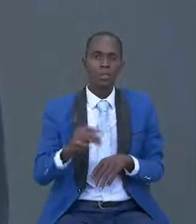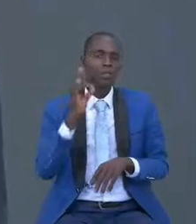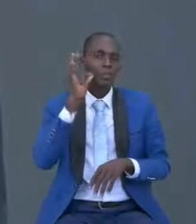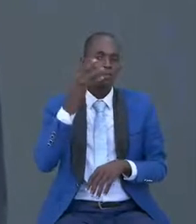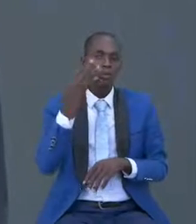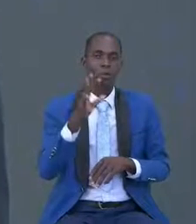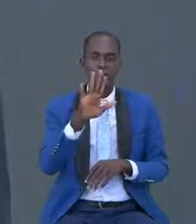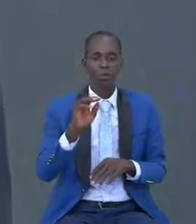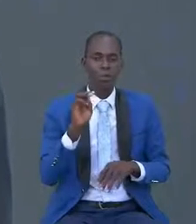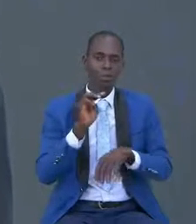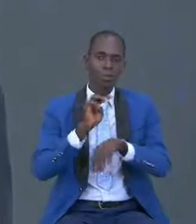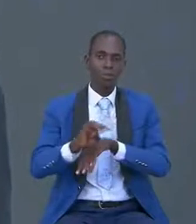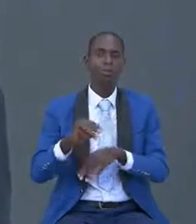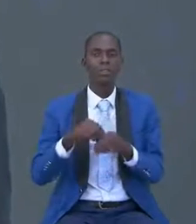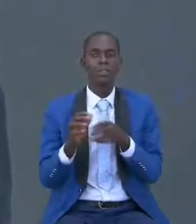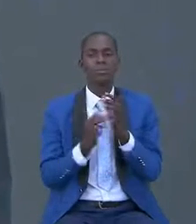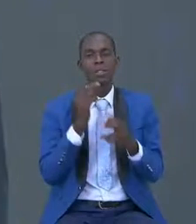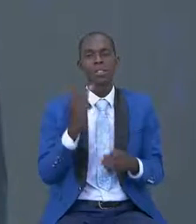ministère.